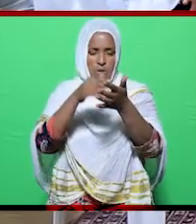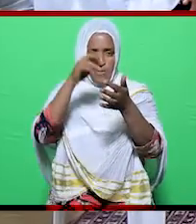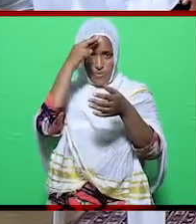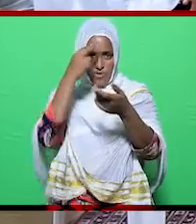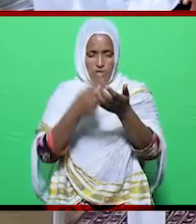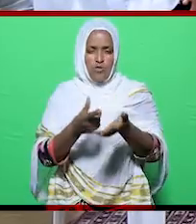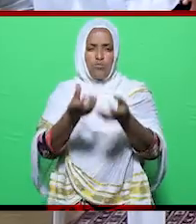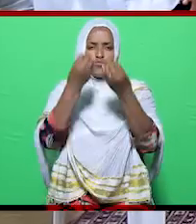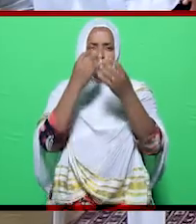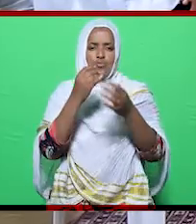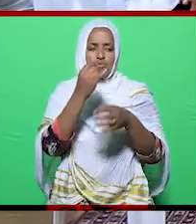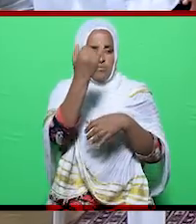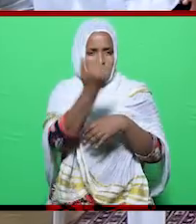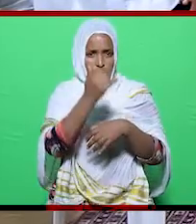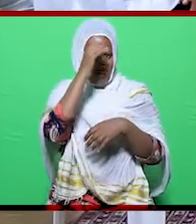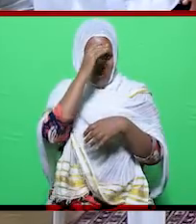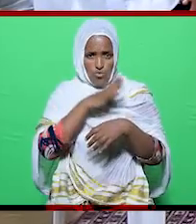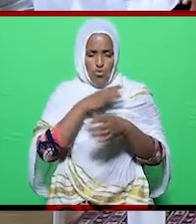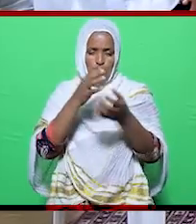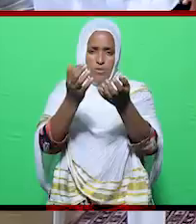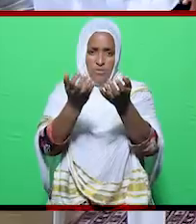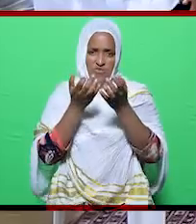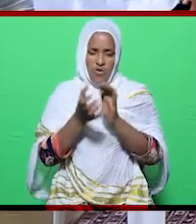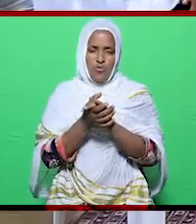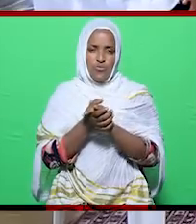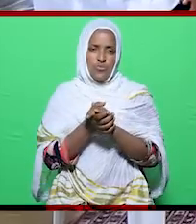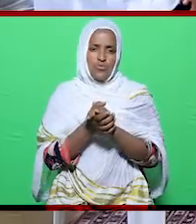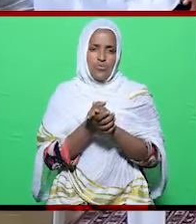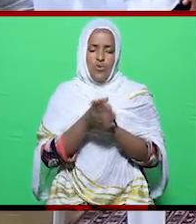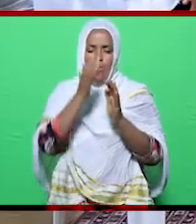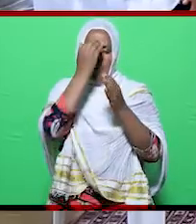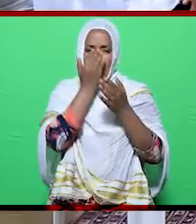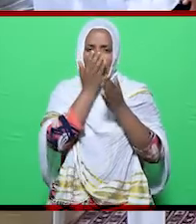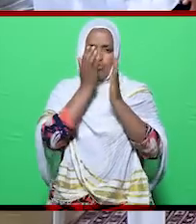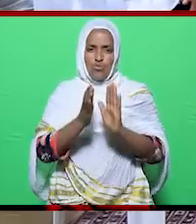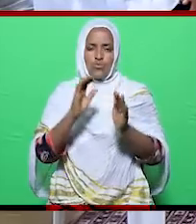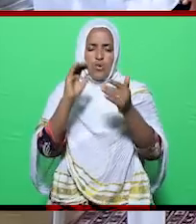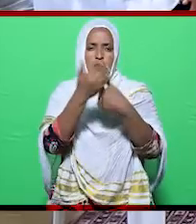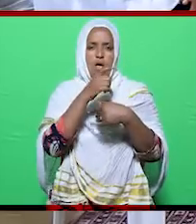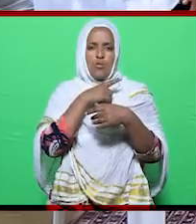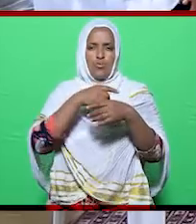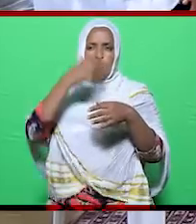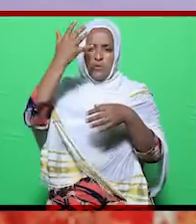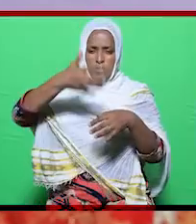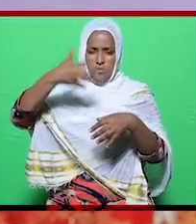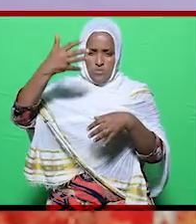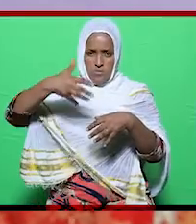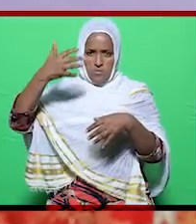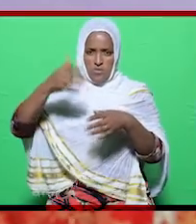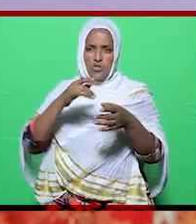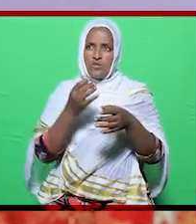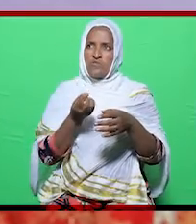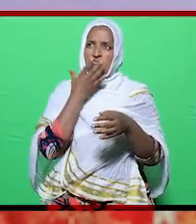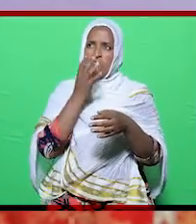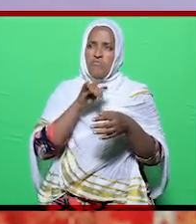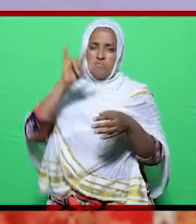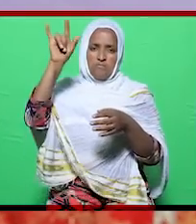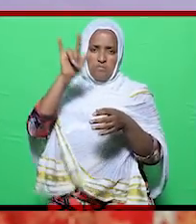ቀኖናቸው አሳሳል ዘይቤያቸው አስተምሮ ስለደከመ ብዙዎች የሚያስሉ ሰዎች